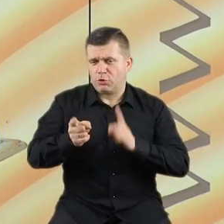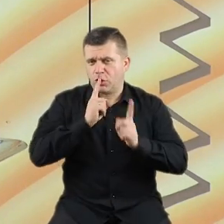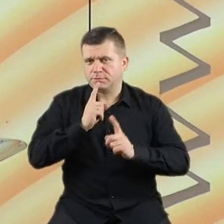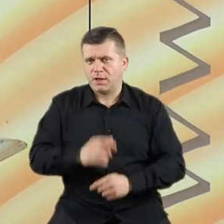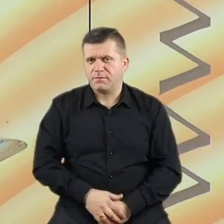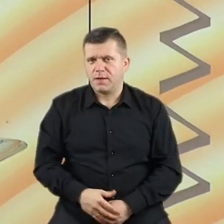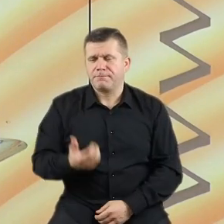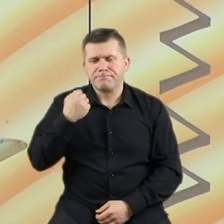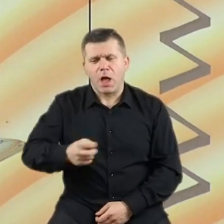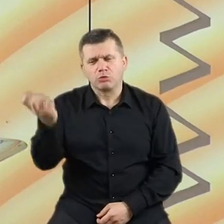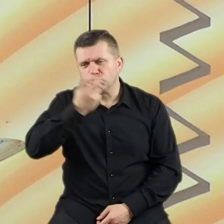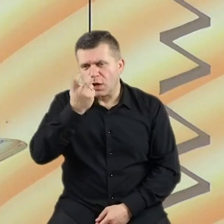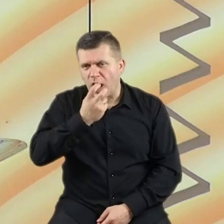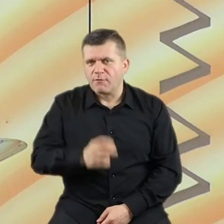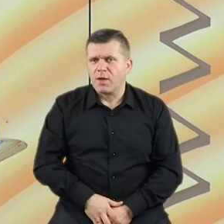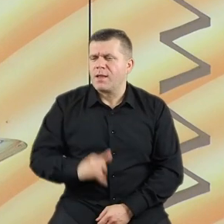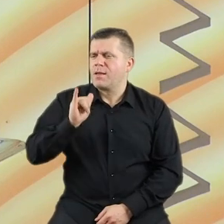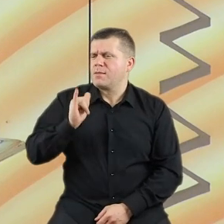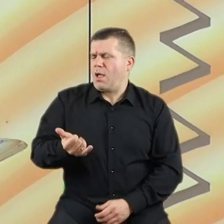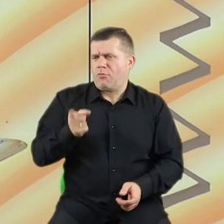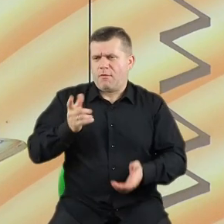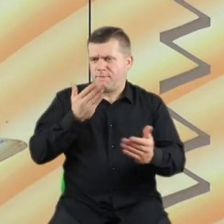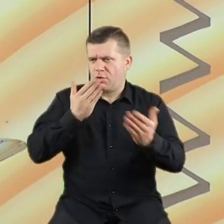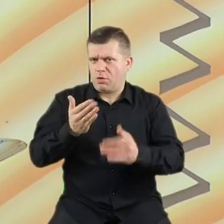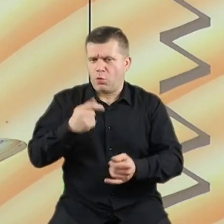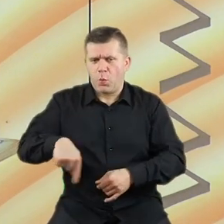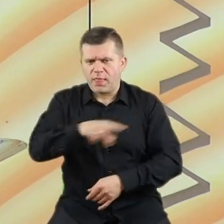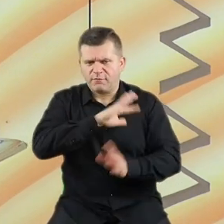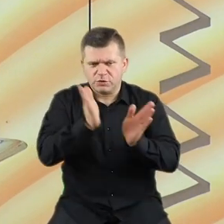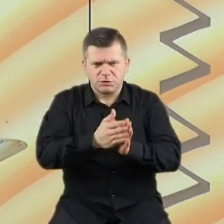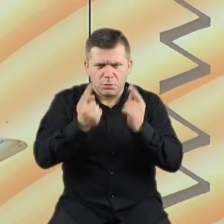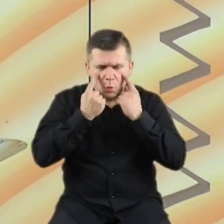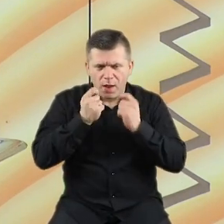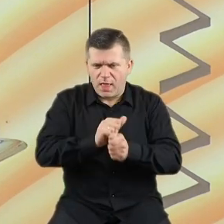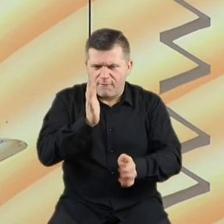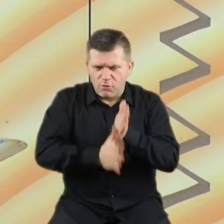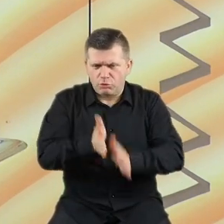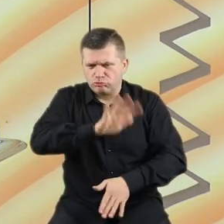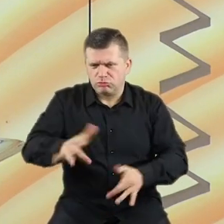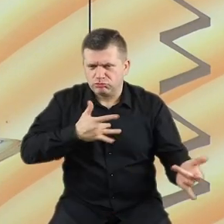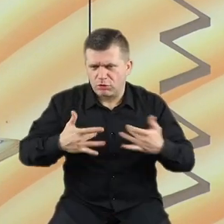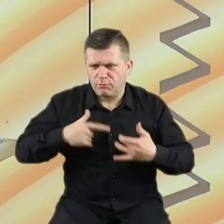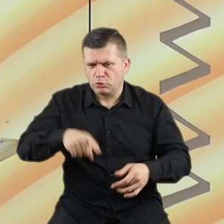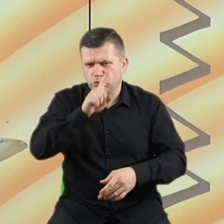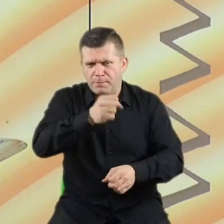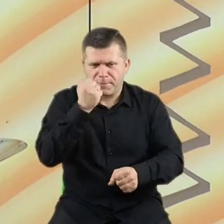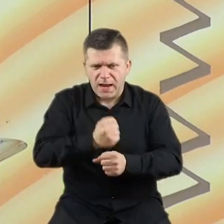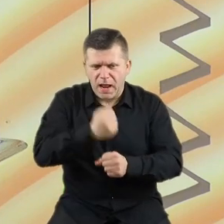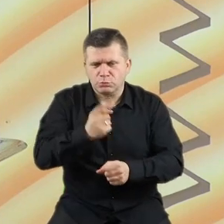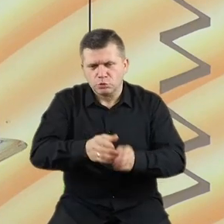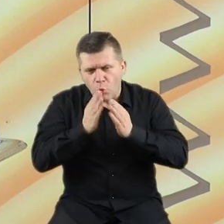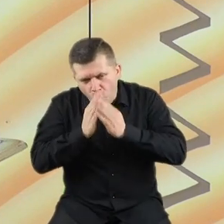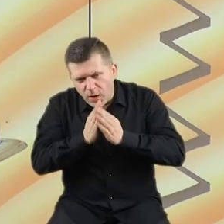dotrzeć, bo bardzo ciekawiło mnie to, jak to jest, kiedy u nas wszyscy płaczą, bo jest wojna, dzieci cierpią, muszą iść do pracy, muszą się